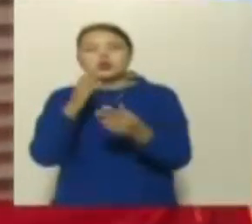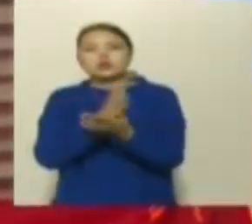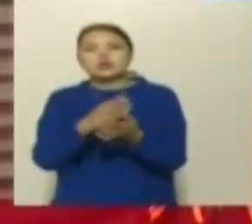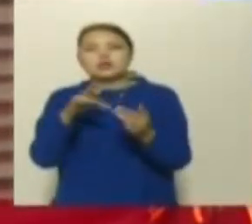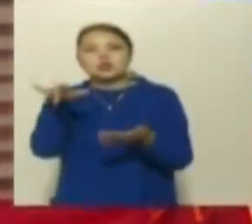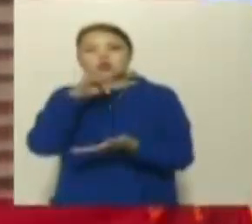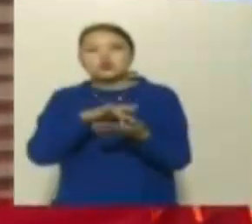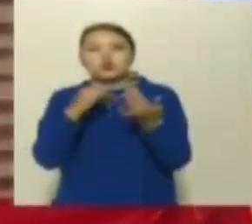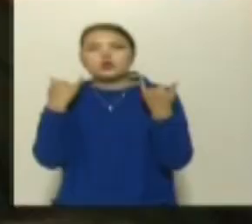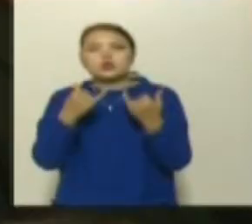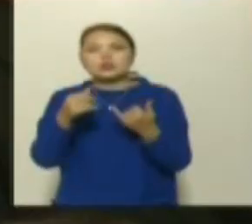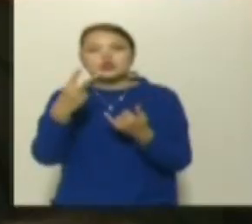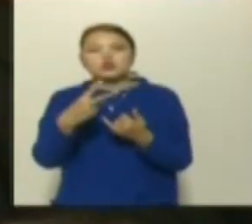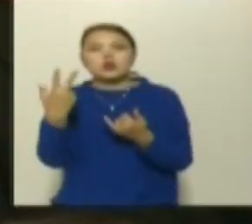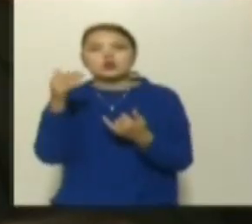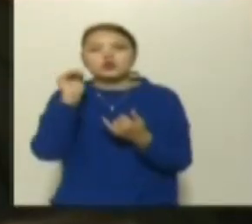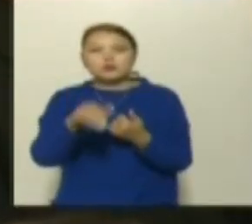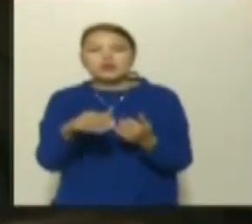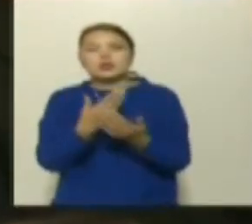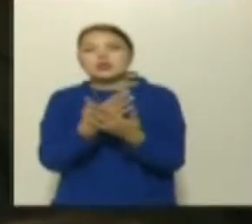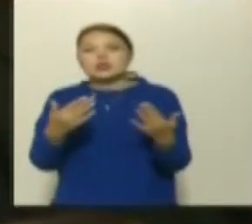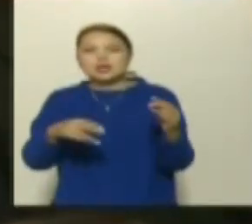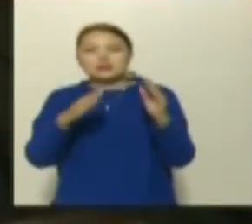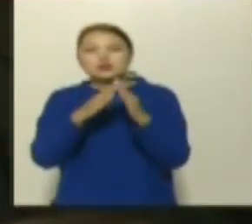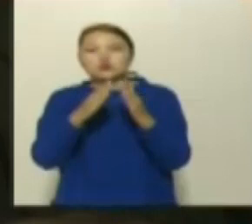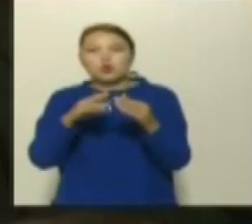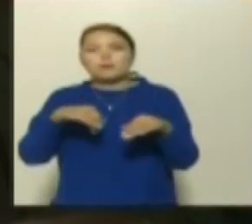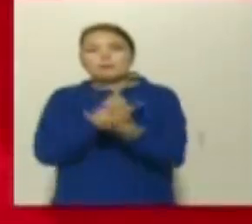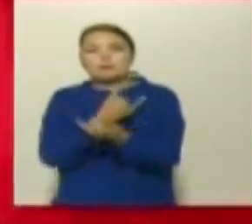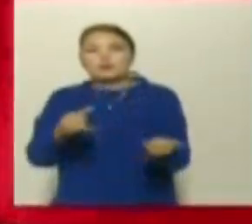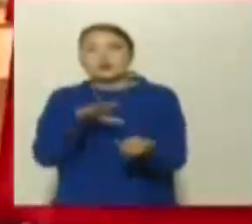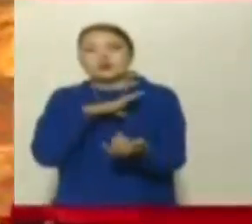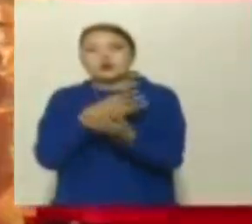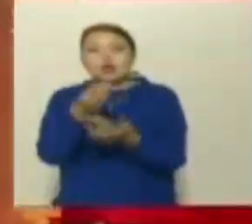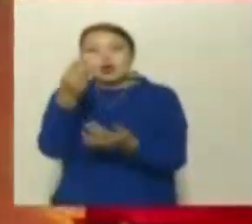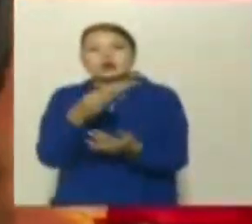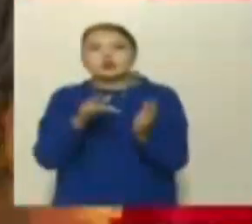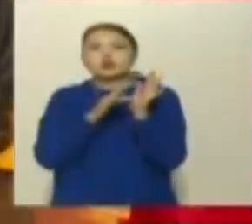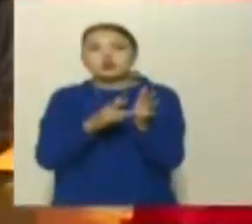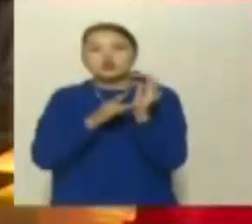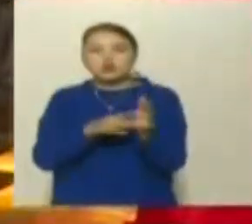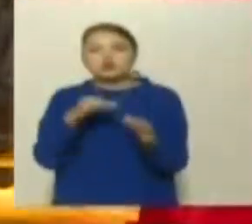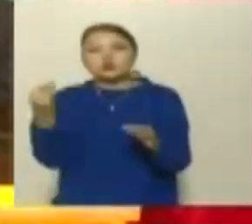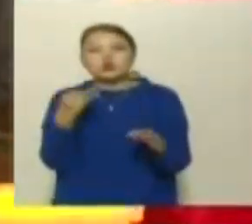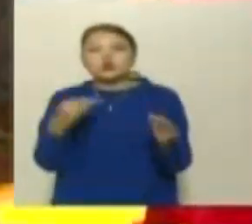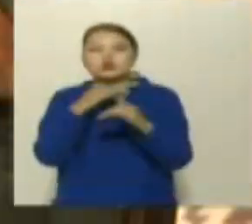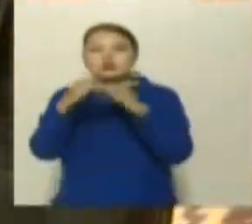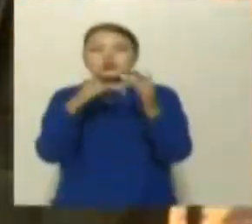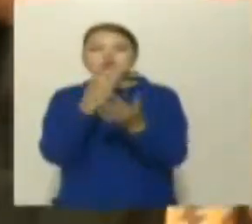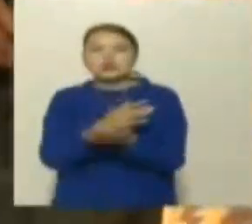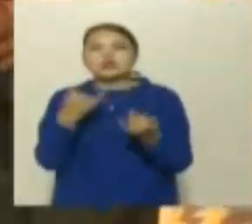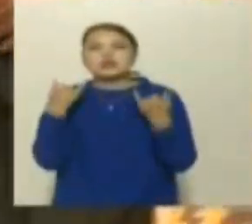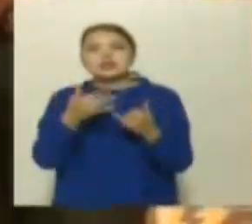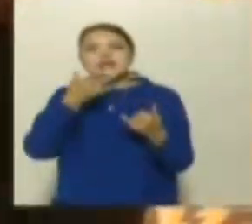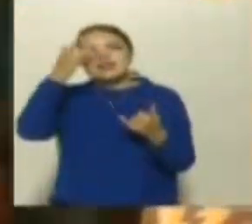да қарқынды. Биыл 23 мың шаршы метр тұрғын үй пайдалануға берілді. Ақтаудың туризм саласында да айтарлықтай даму байқалады. Биыл